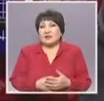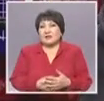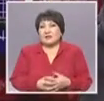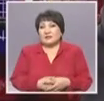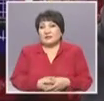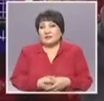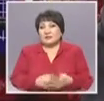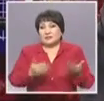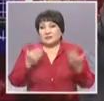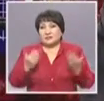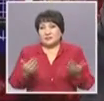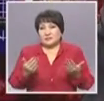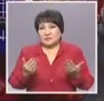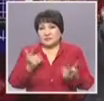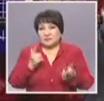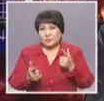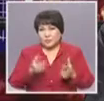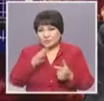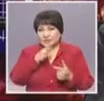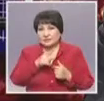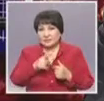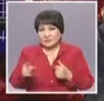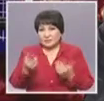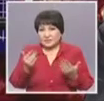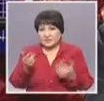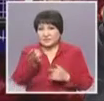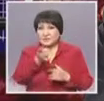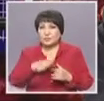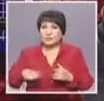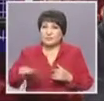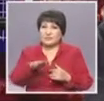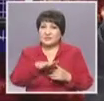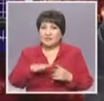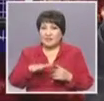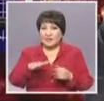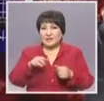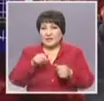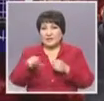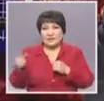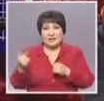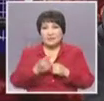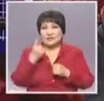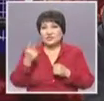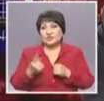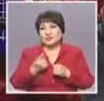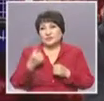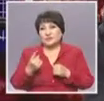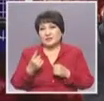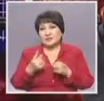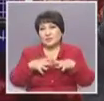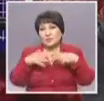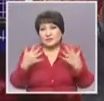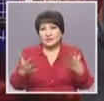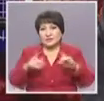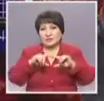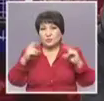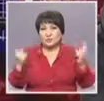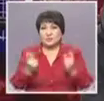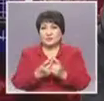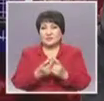сұрақ. Енді бүгінгі таңға біздің республикамыздағы ең алғашқы ең үлкен стадионымыз